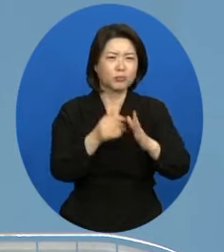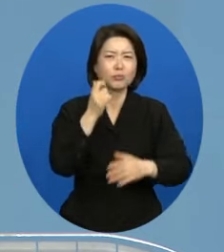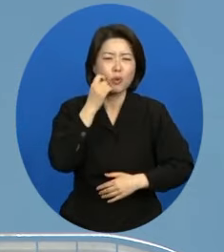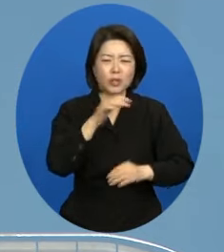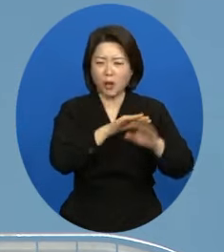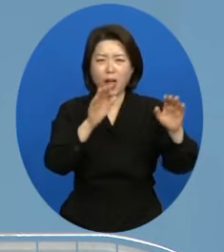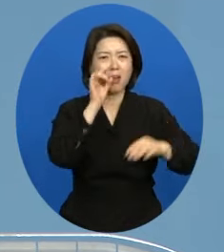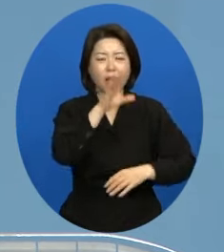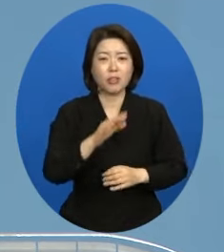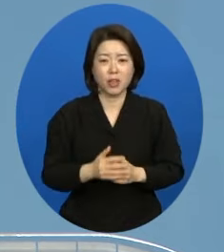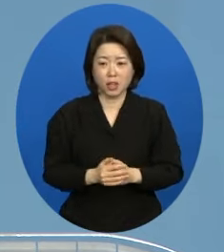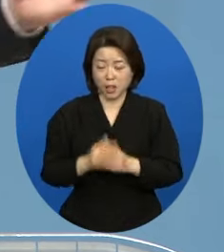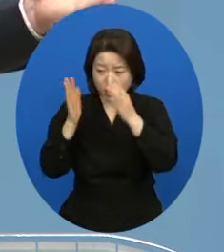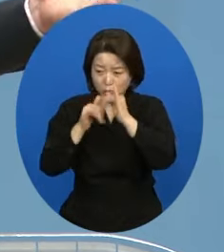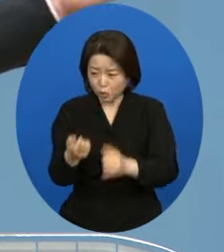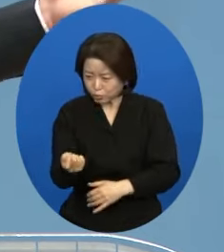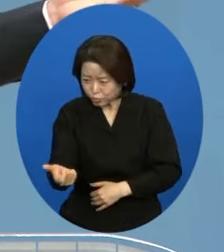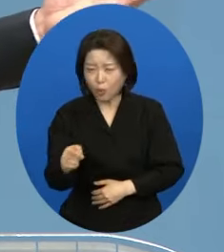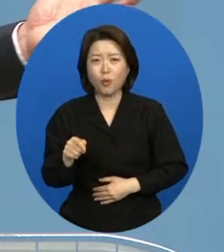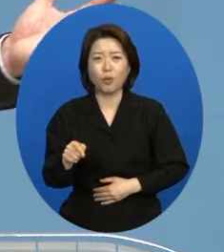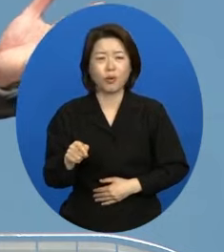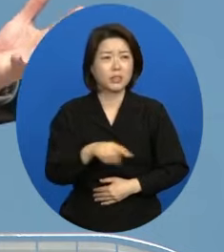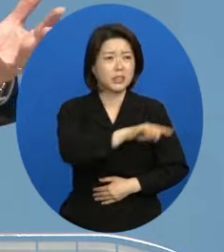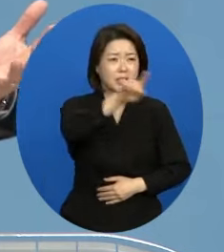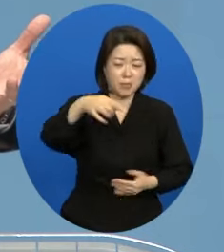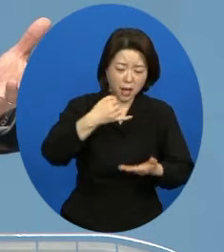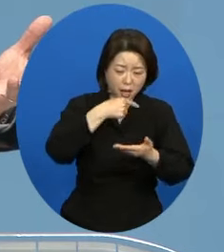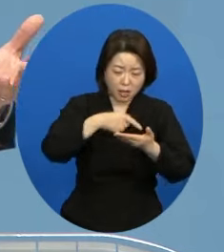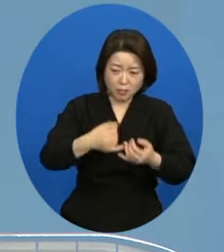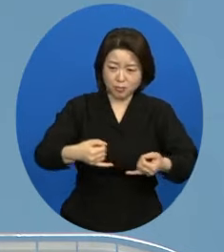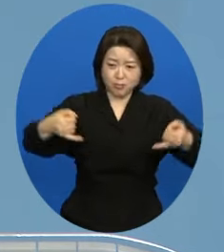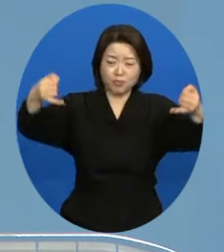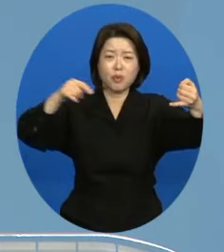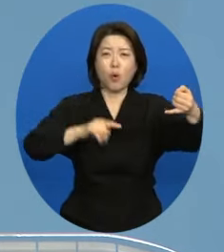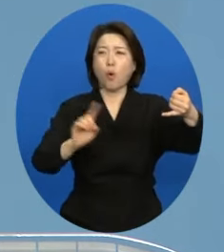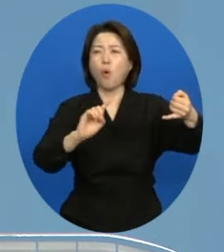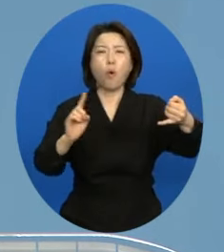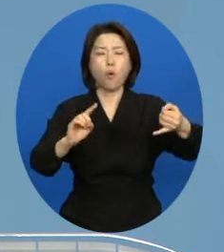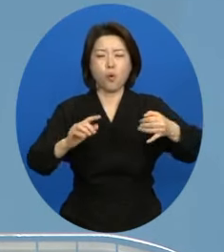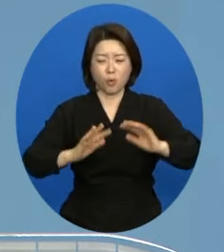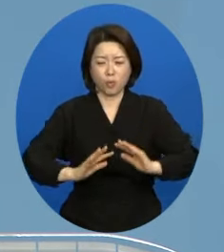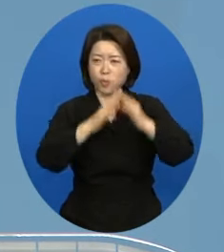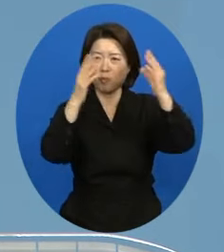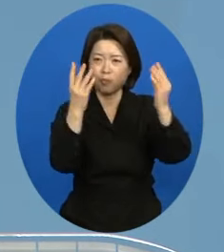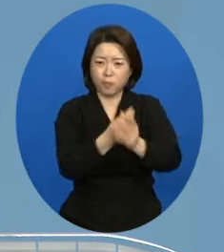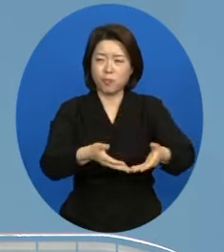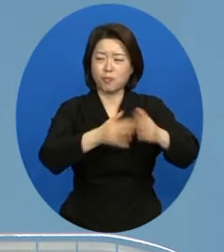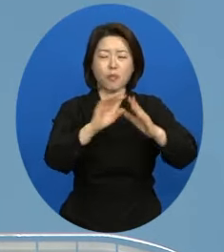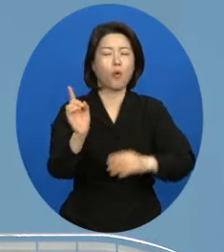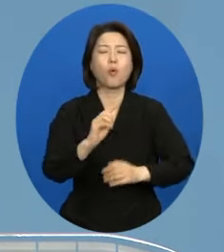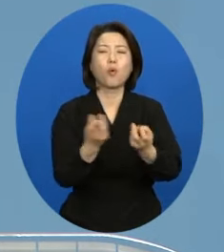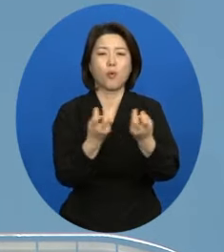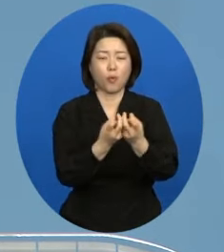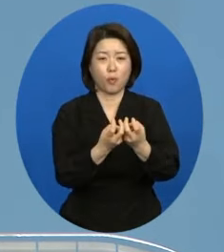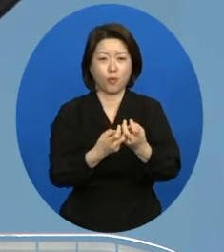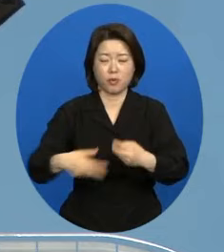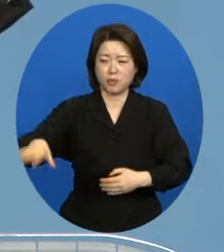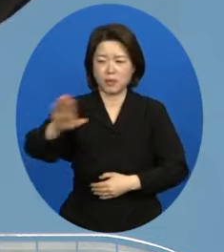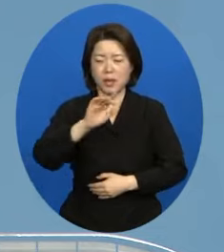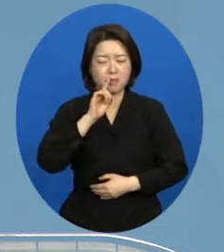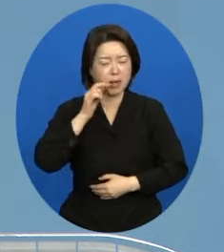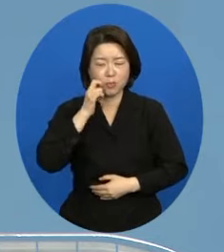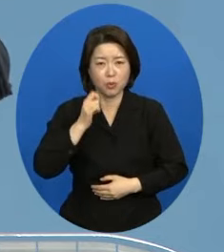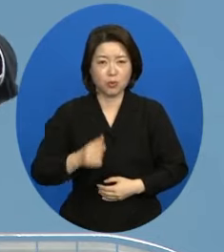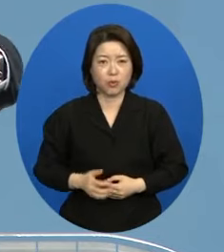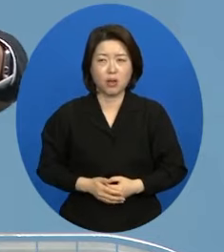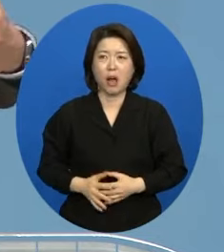성도들 얼마 남아 있지 않는데이이 많은 빛을 이걸 어떻게 짓나 다 말을 못 하는 거야 그